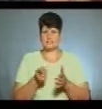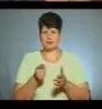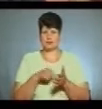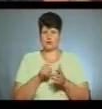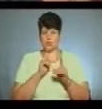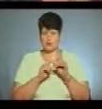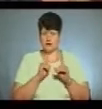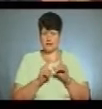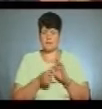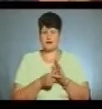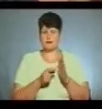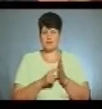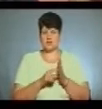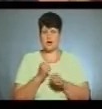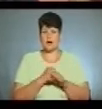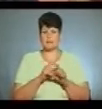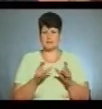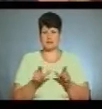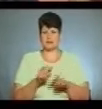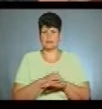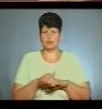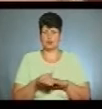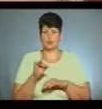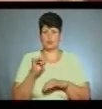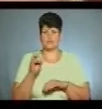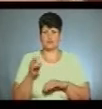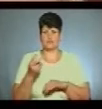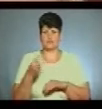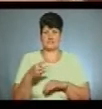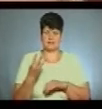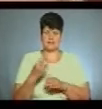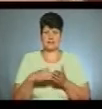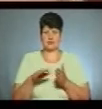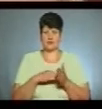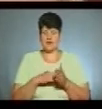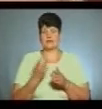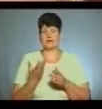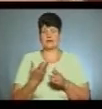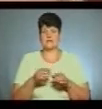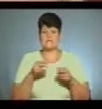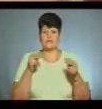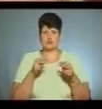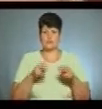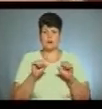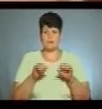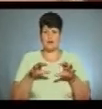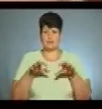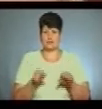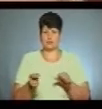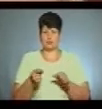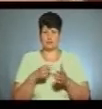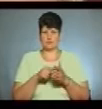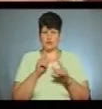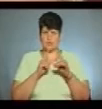радою на приміщення аптеки за адресою вулиця Руська, 23. Третє – скасувати свідоцтво про право власності Тернопільської міської ради на